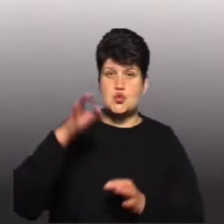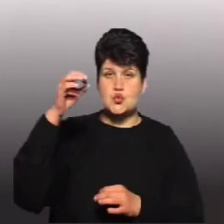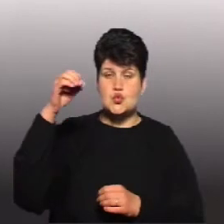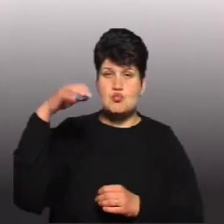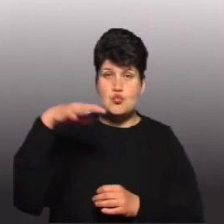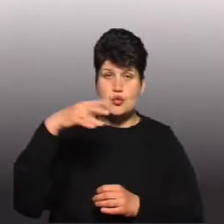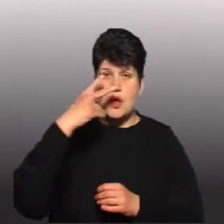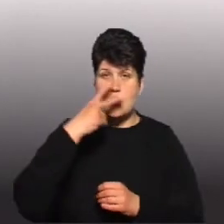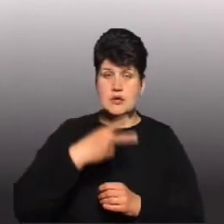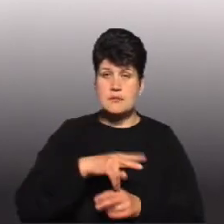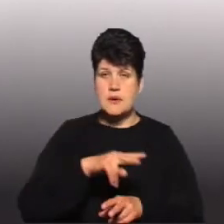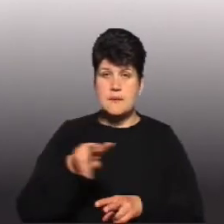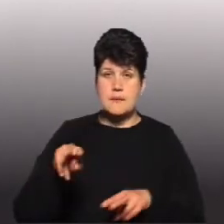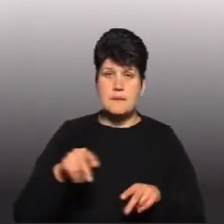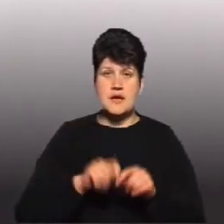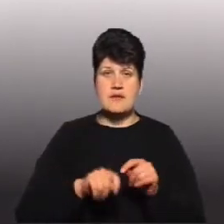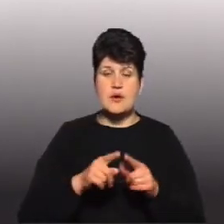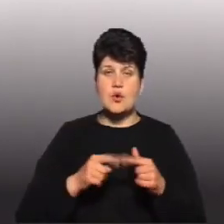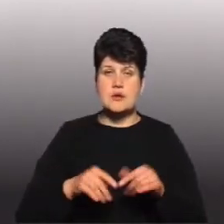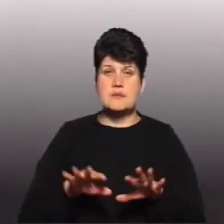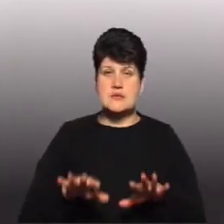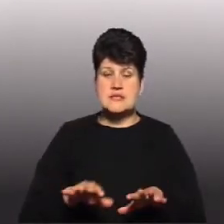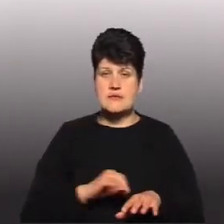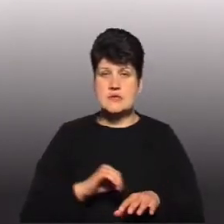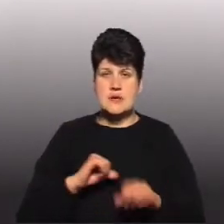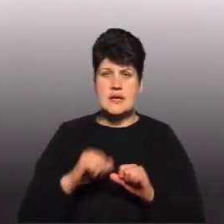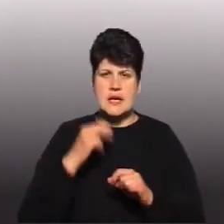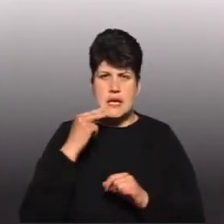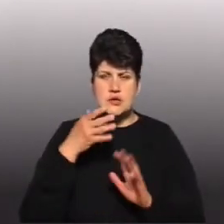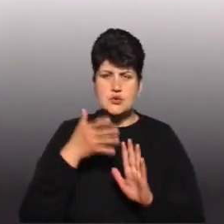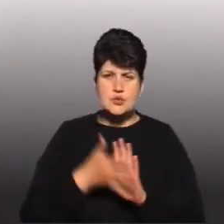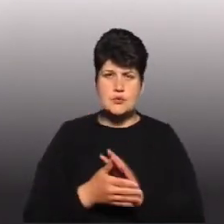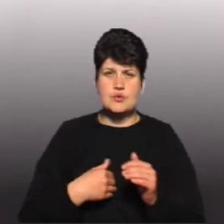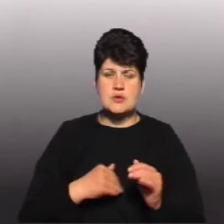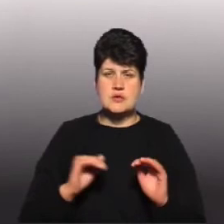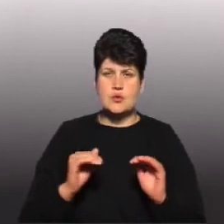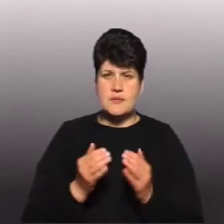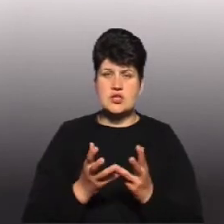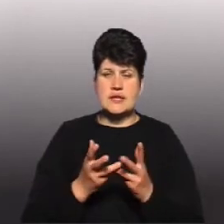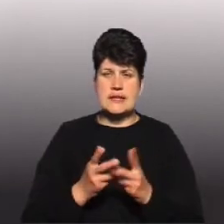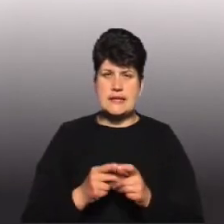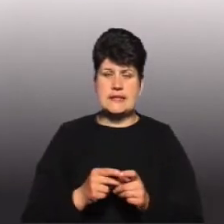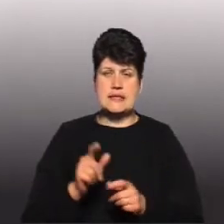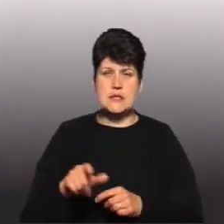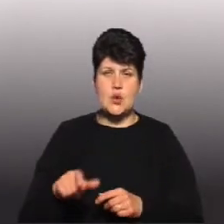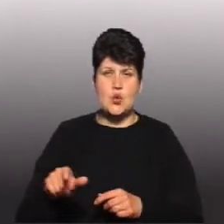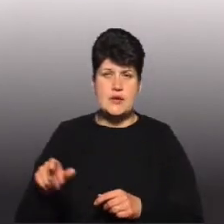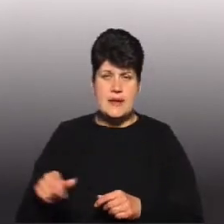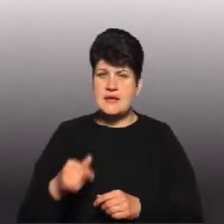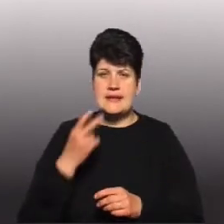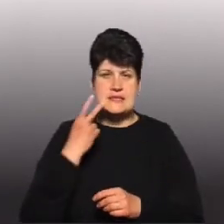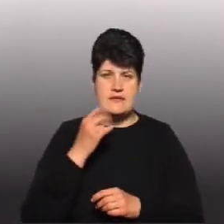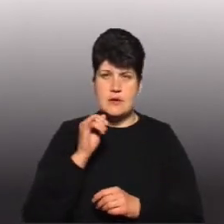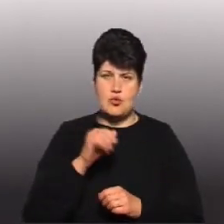перевіряємо органи місцевого самоврядування, та краще зрозуміти, нас обмежена кількість ресурсу людей, і ми не завжди можемо знати, що робиться